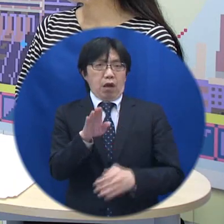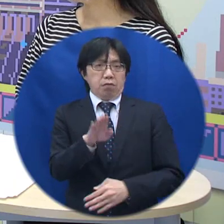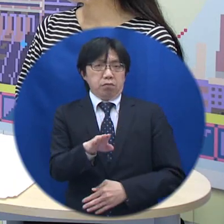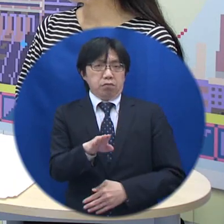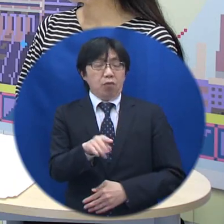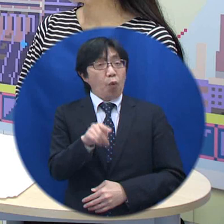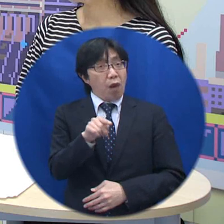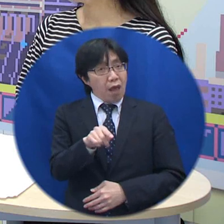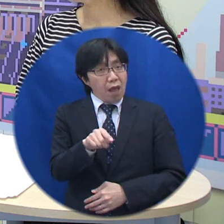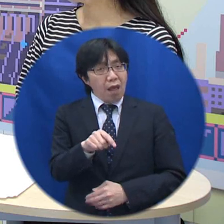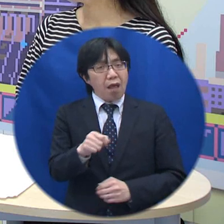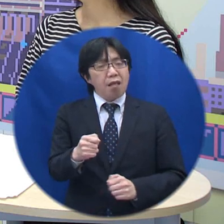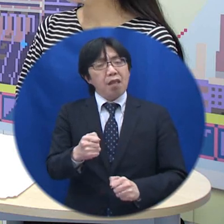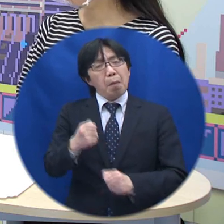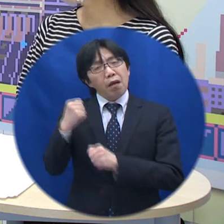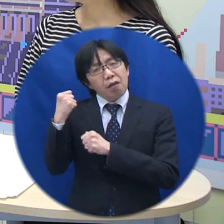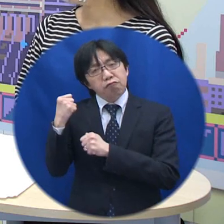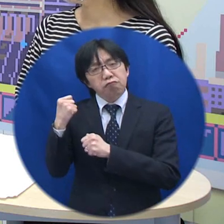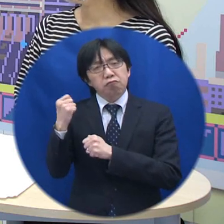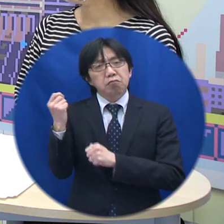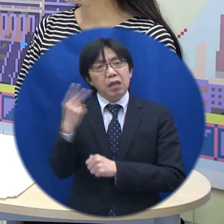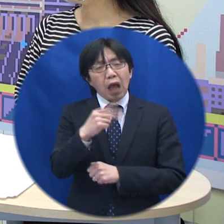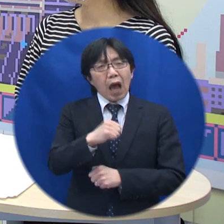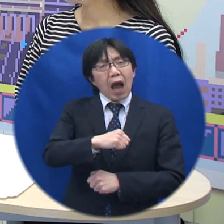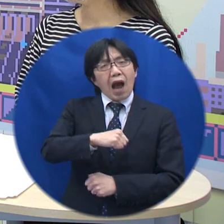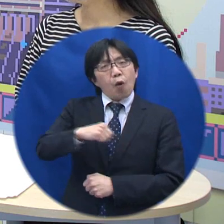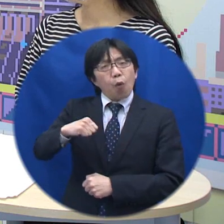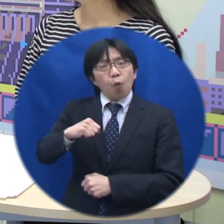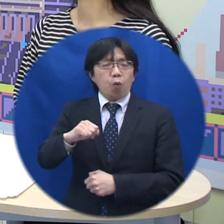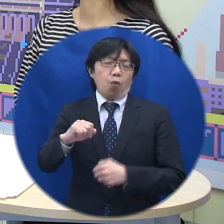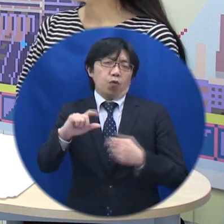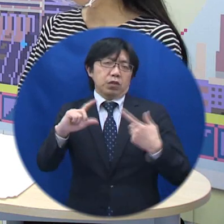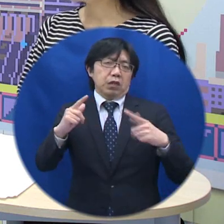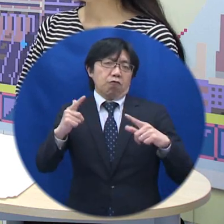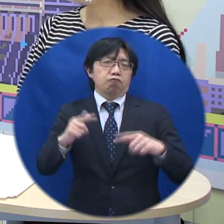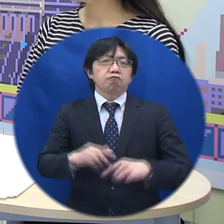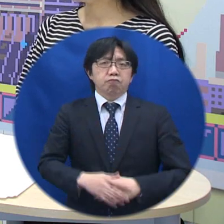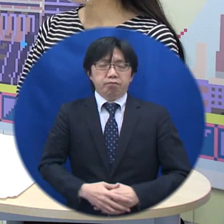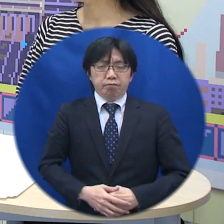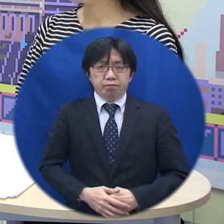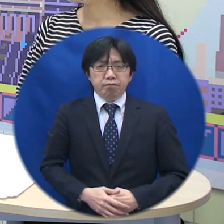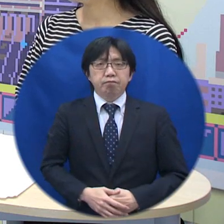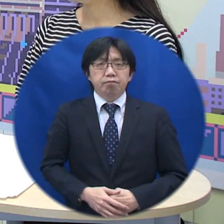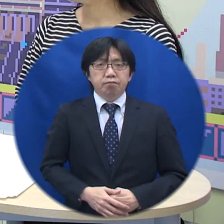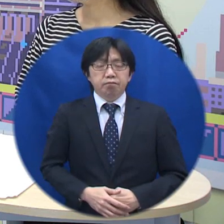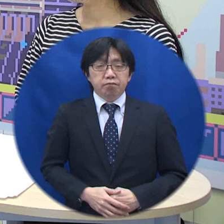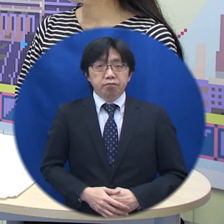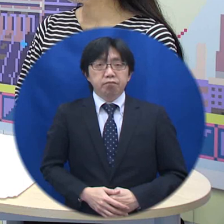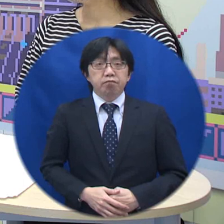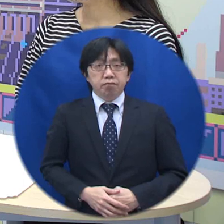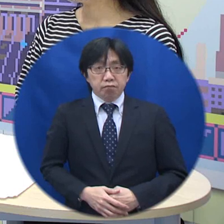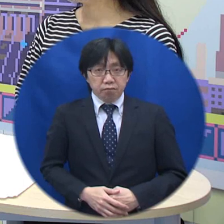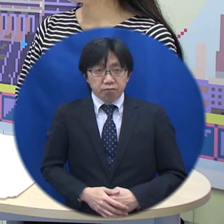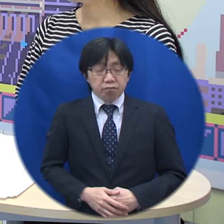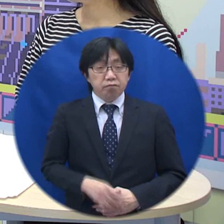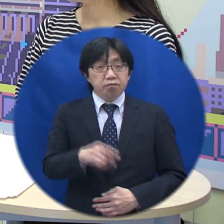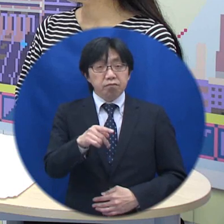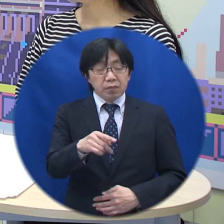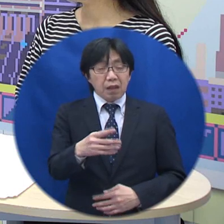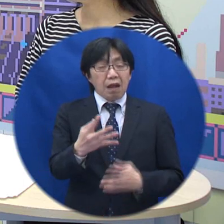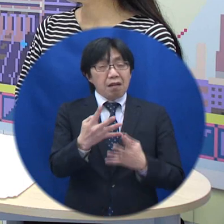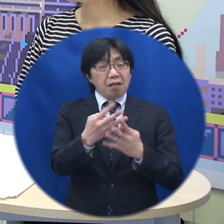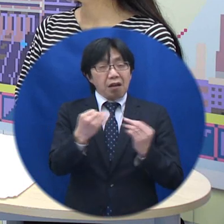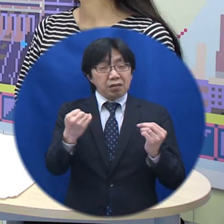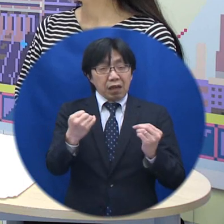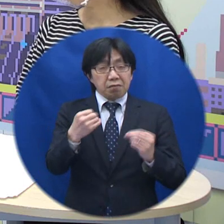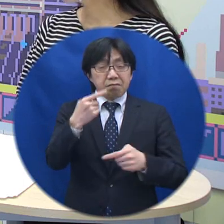れは決して怠けていたり反抗しているわけではありません。一度に多くのことを言われるの